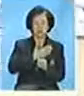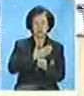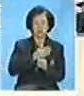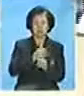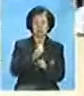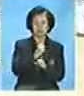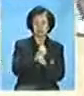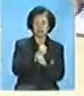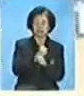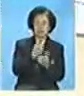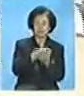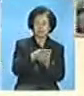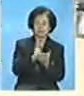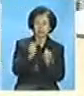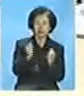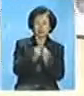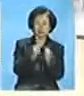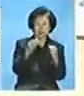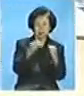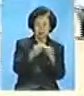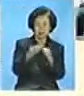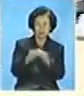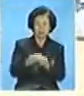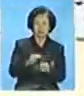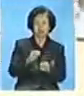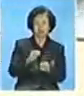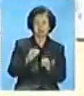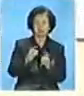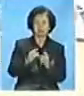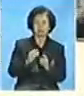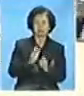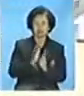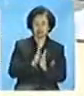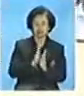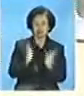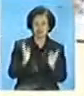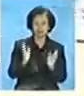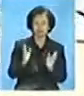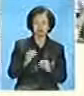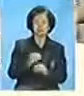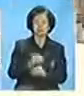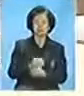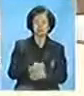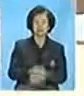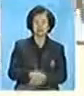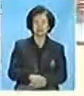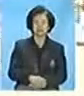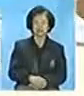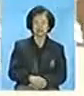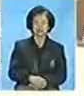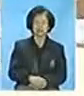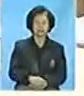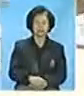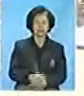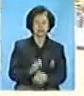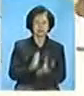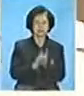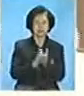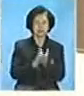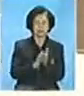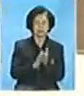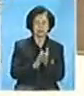แก่องค์กรอันเป็นที่รักของพวกเราครับขอขอบคุณล่วงหน้าอีกครั้งหนึ่งนะครับขอบคุณครับ